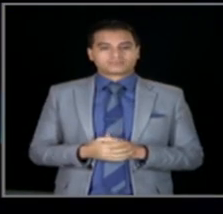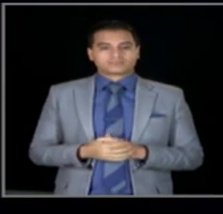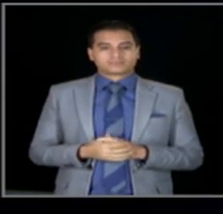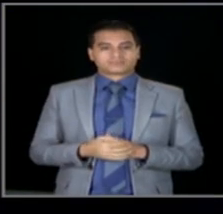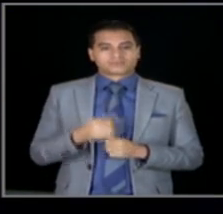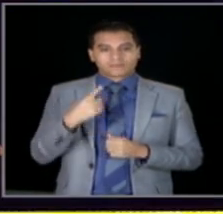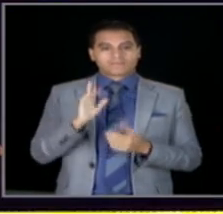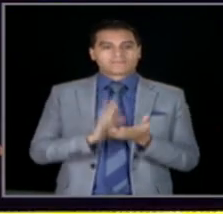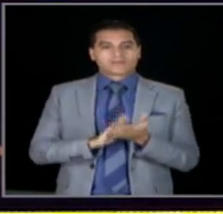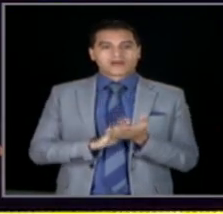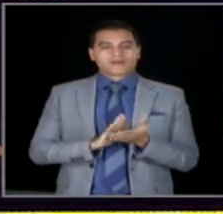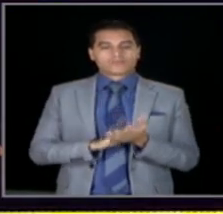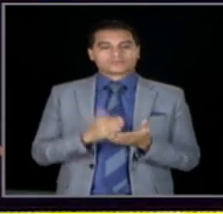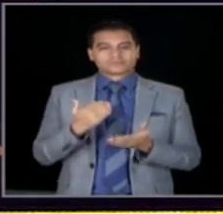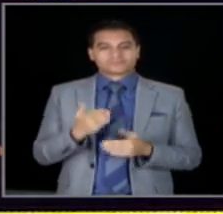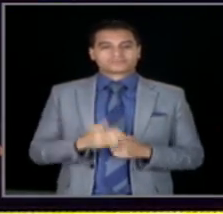برافو عليك.